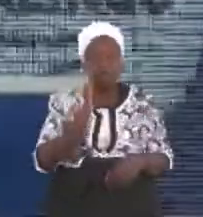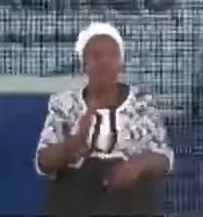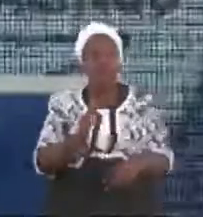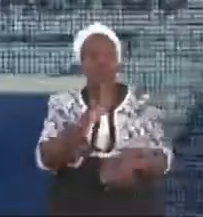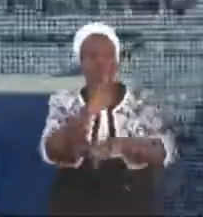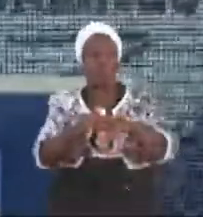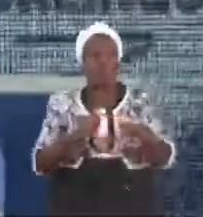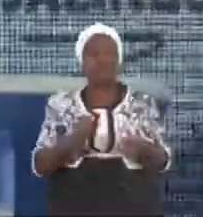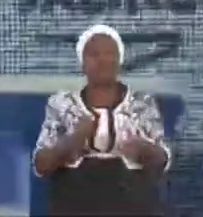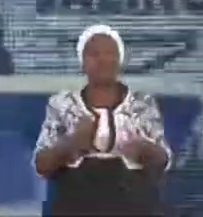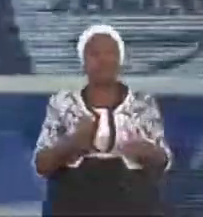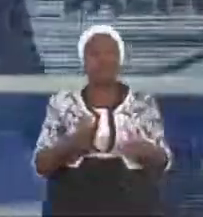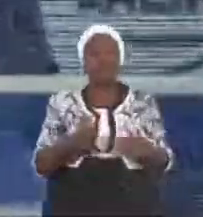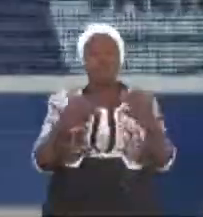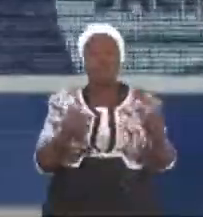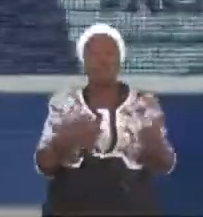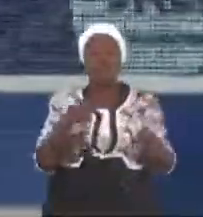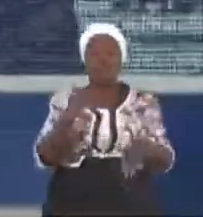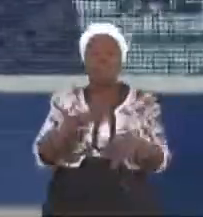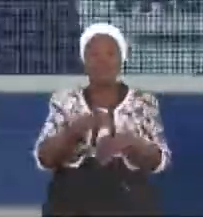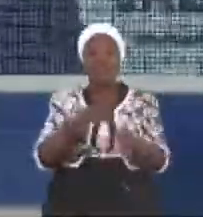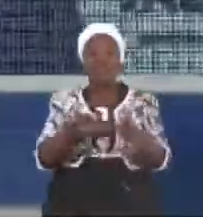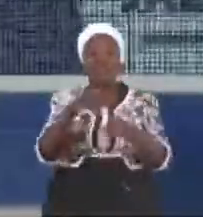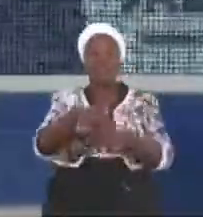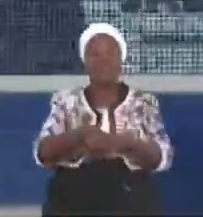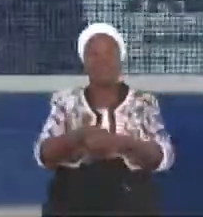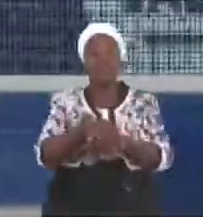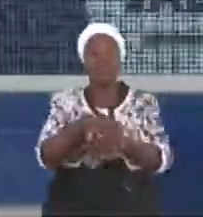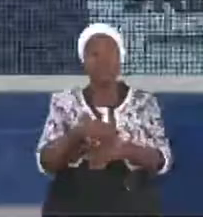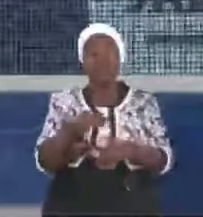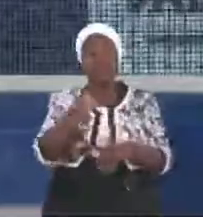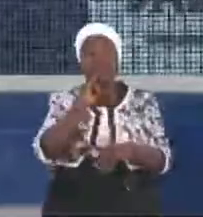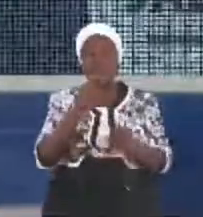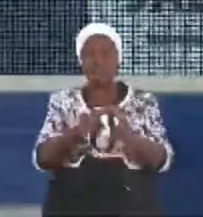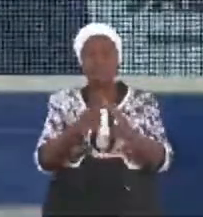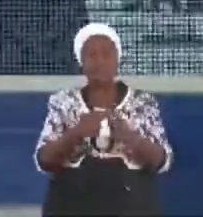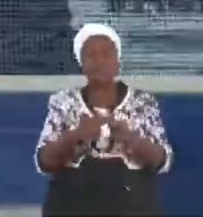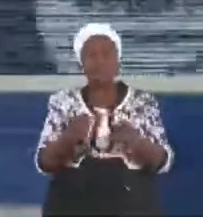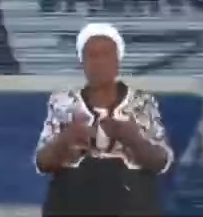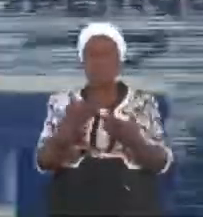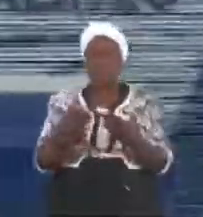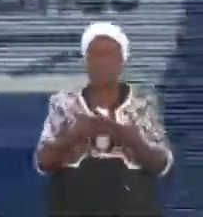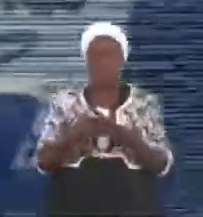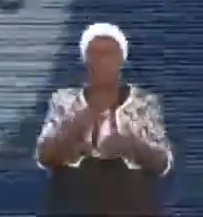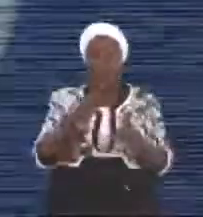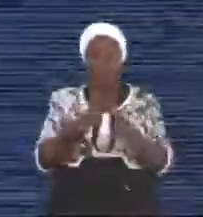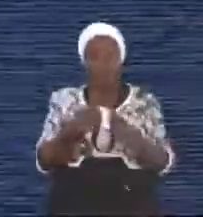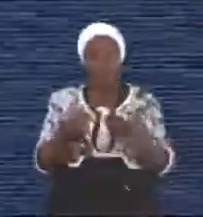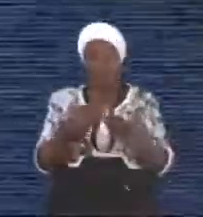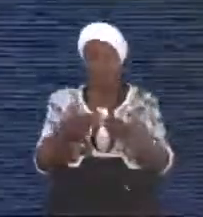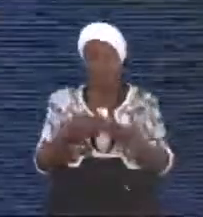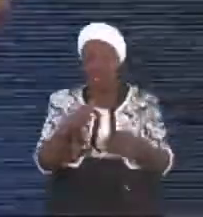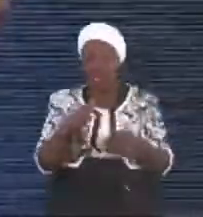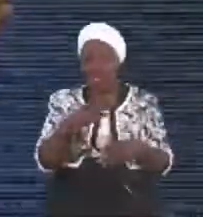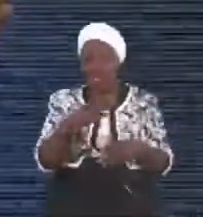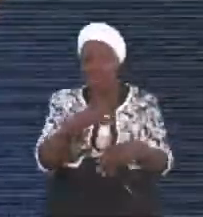appellera. Le message de ce soir est direct et très simple. Et je vais prendre le